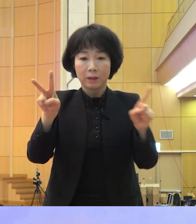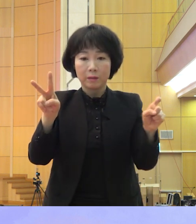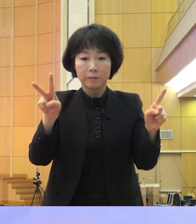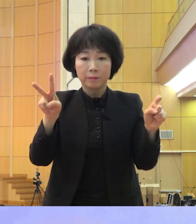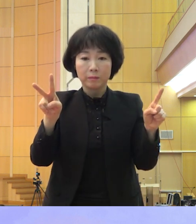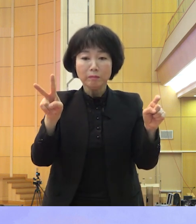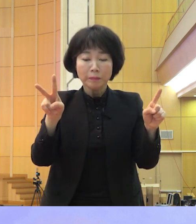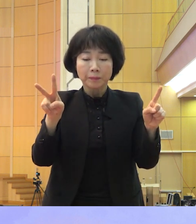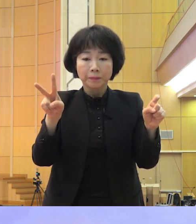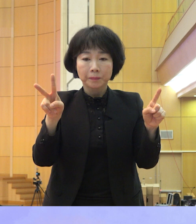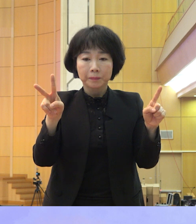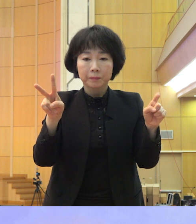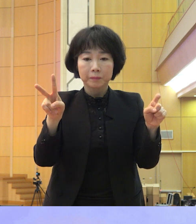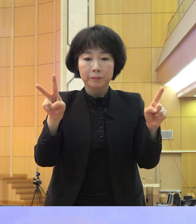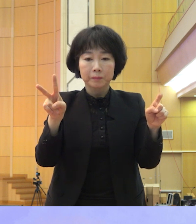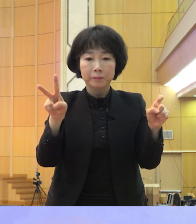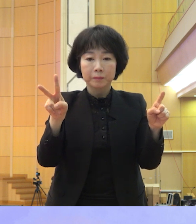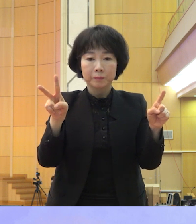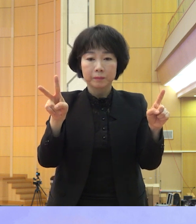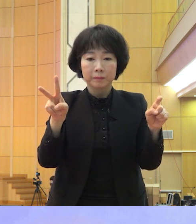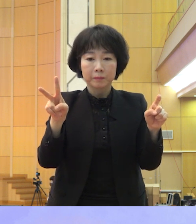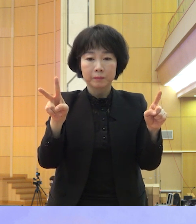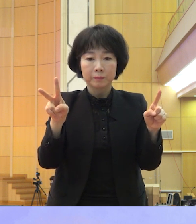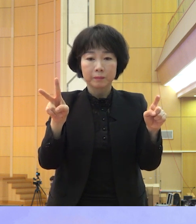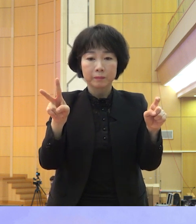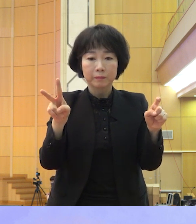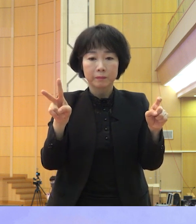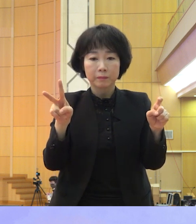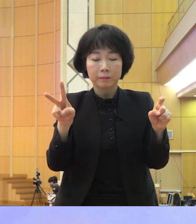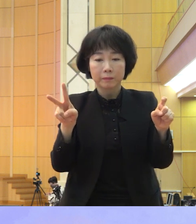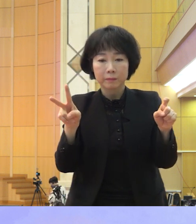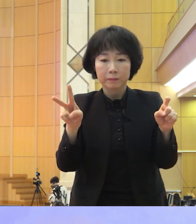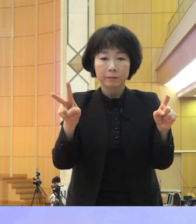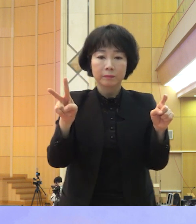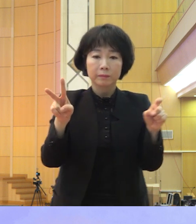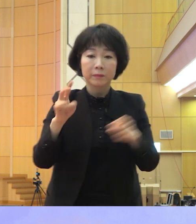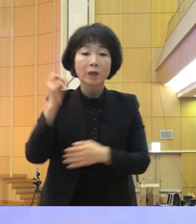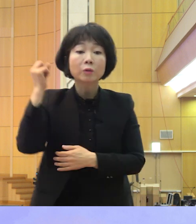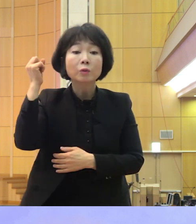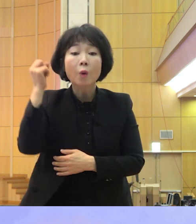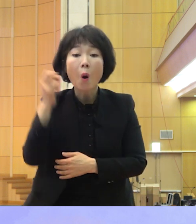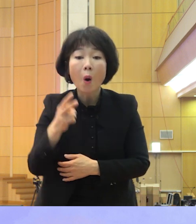골로새서 2장 11절 325페이지입니다. 325페이지.